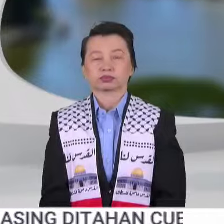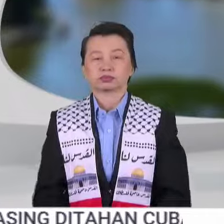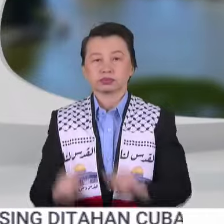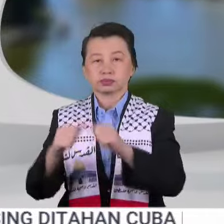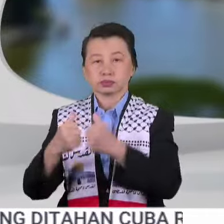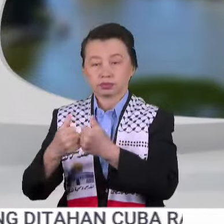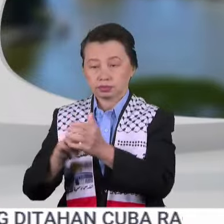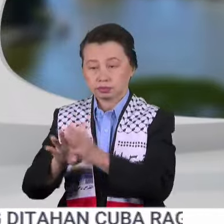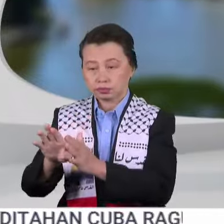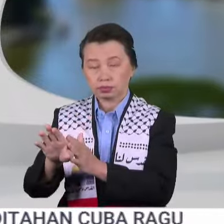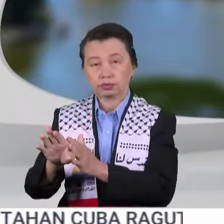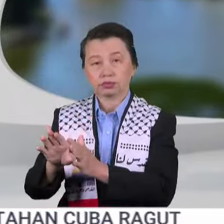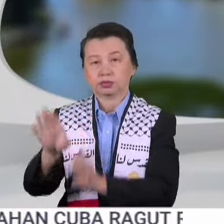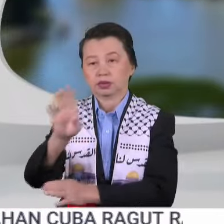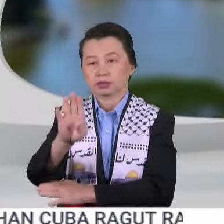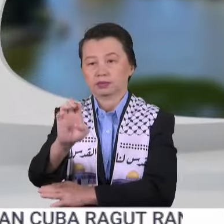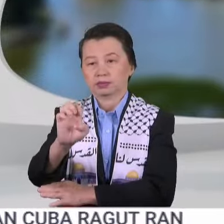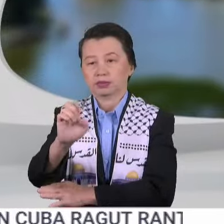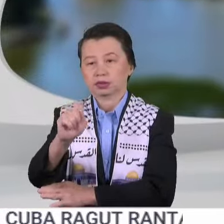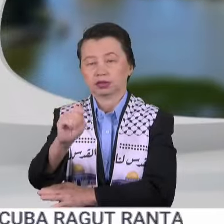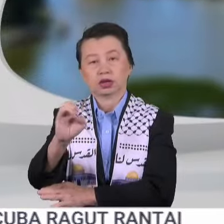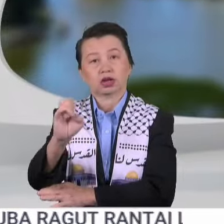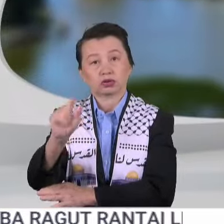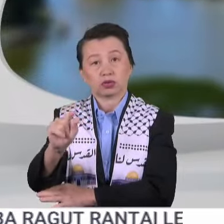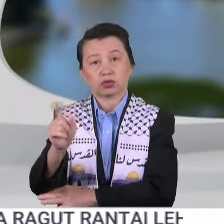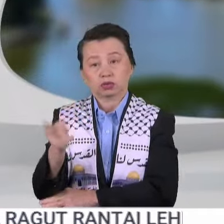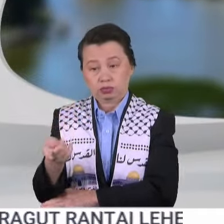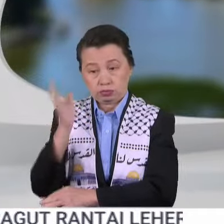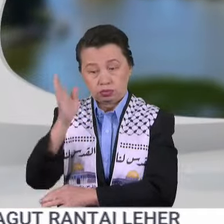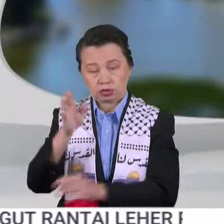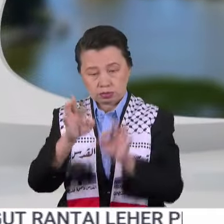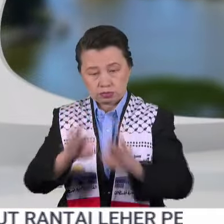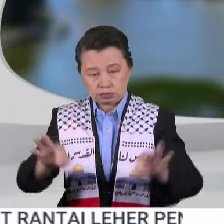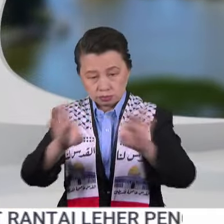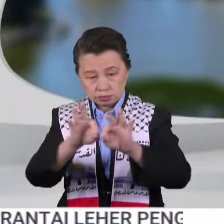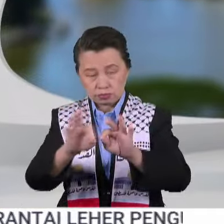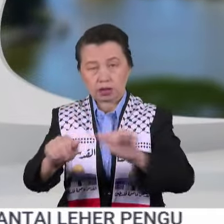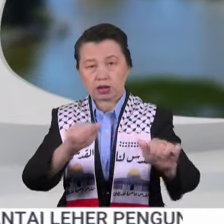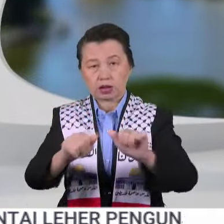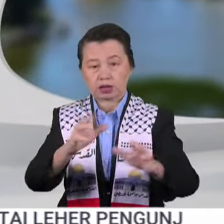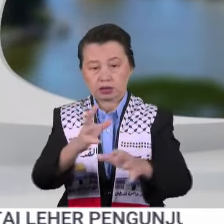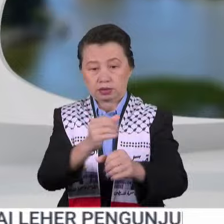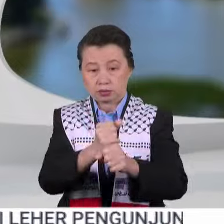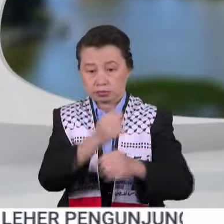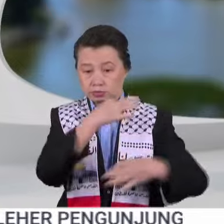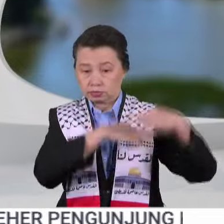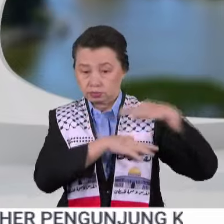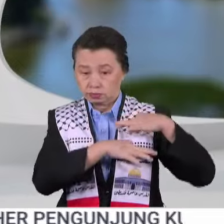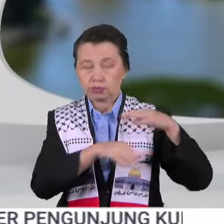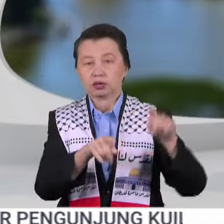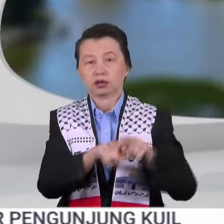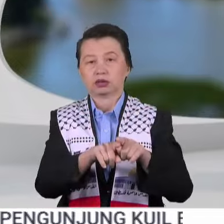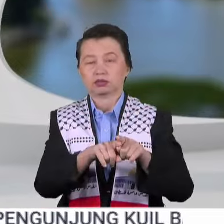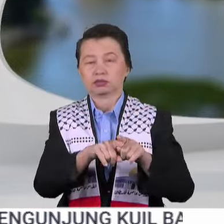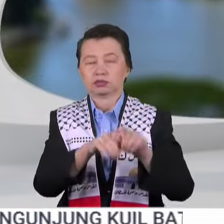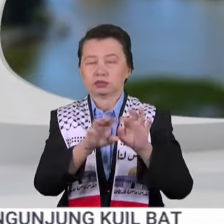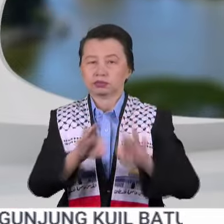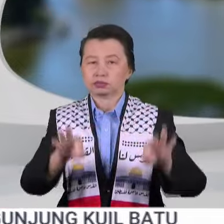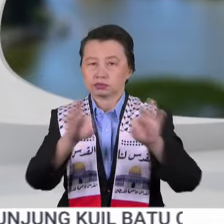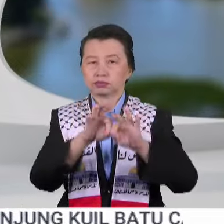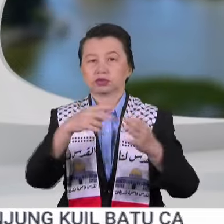Agensi Pembangunan Bahagian Betong BDDA akan terus mengutamakan aktiviti menjana pendapatan sebagai agenda